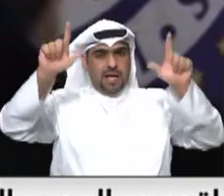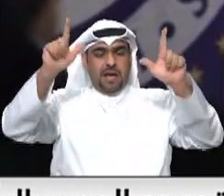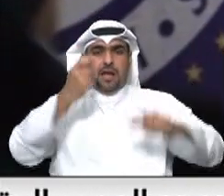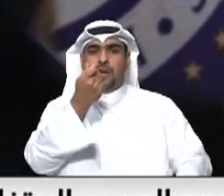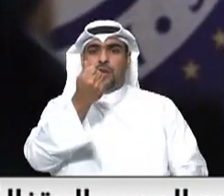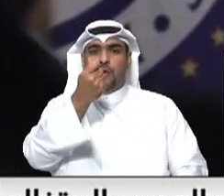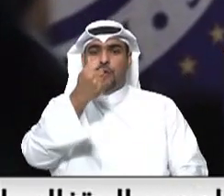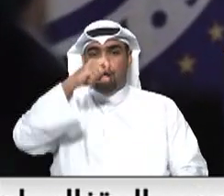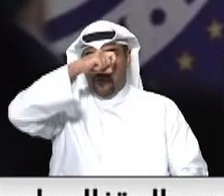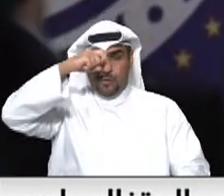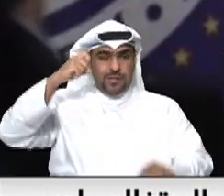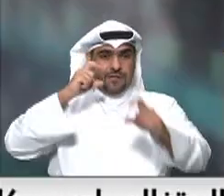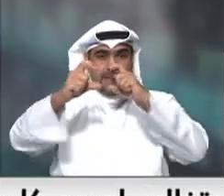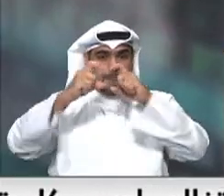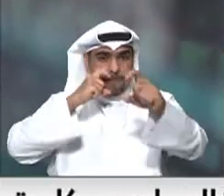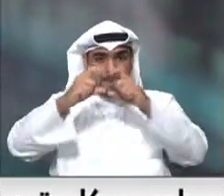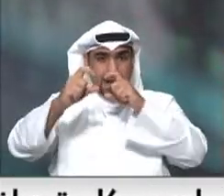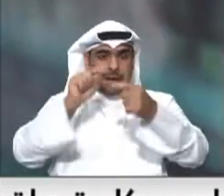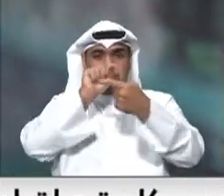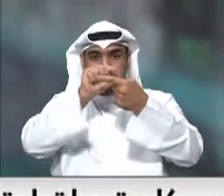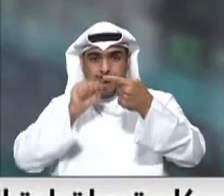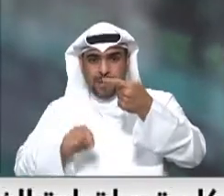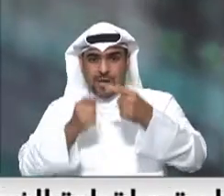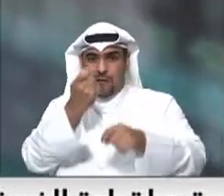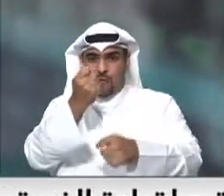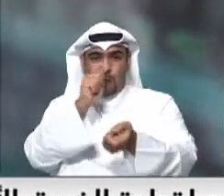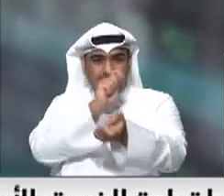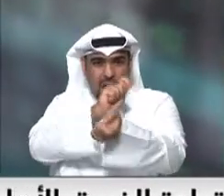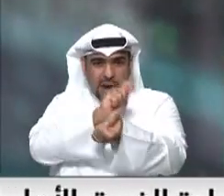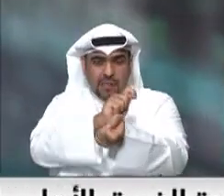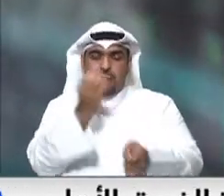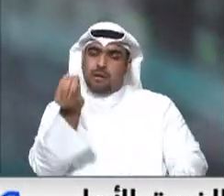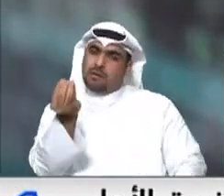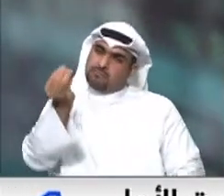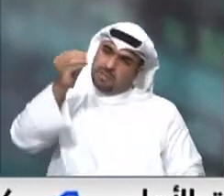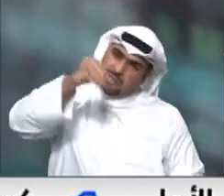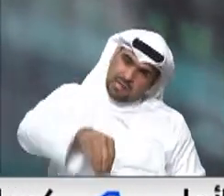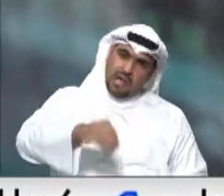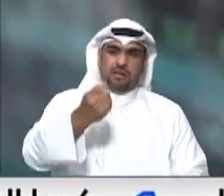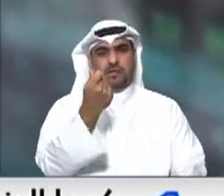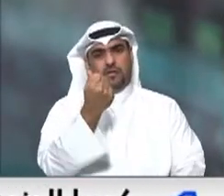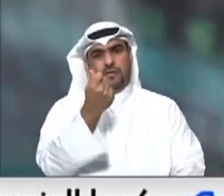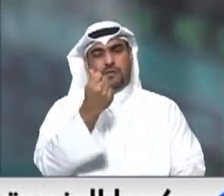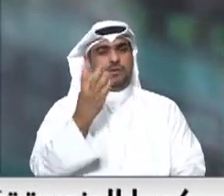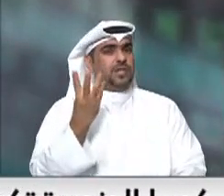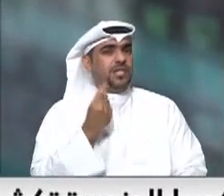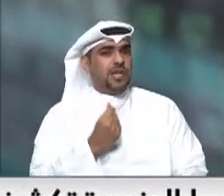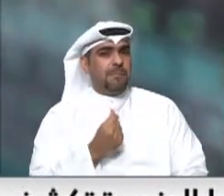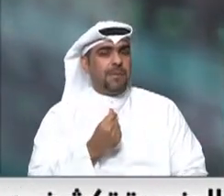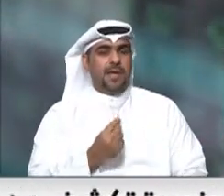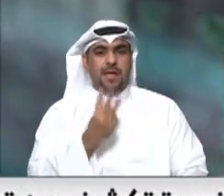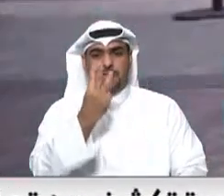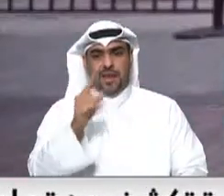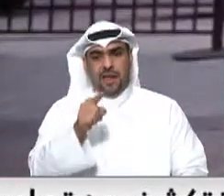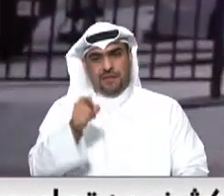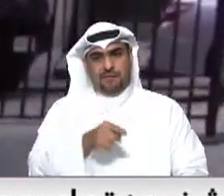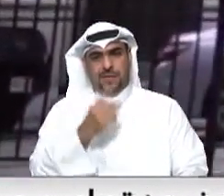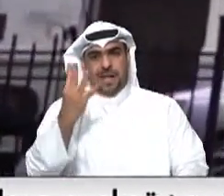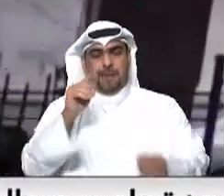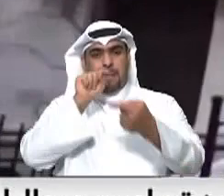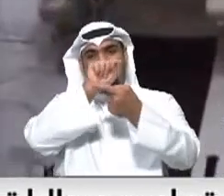عام 2022 مما ادى الى سلسله من الزيادات المتتاليه بمقدار ثلاثه ارباع نقاط تقريبا